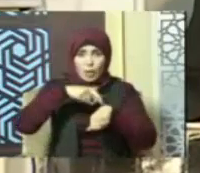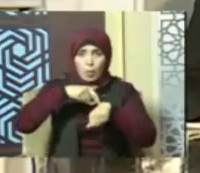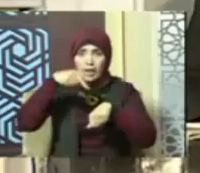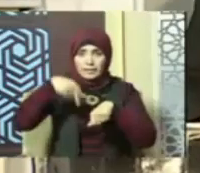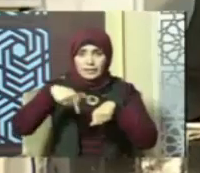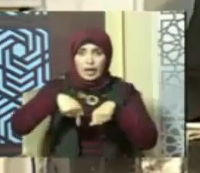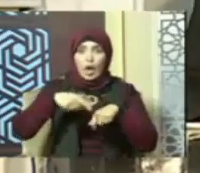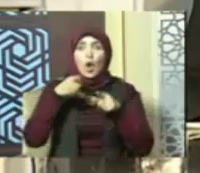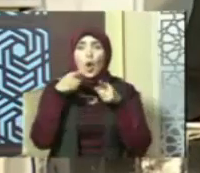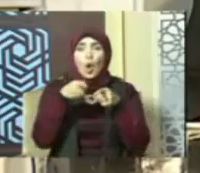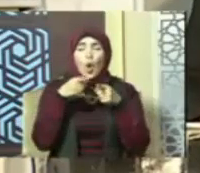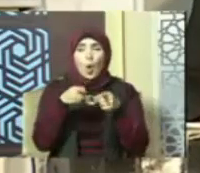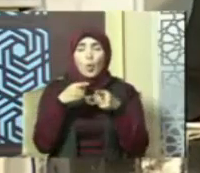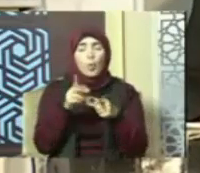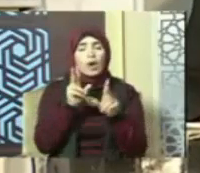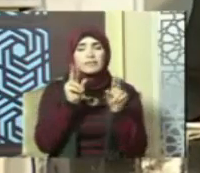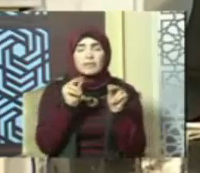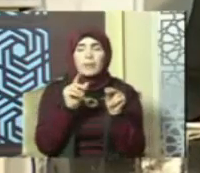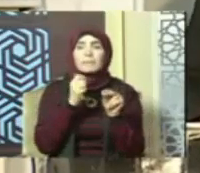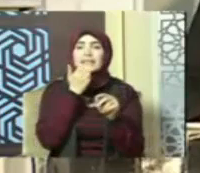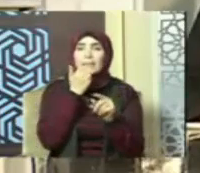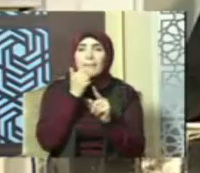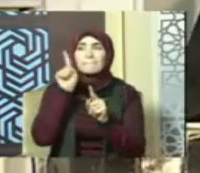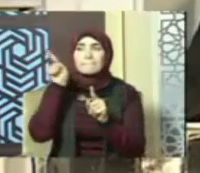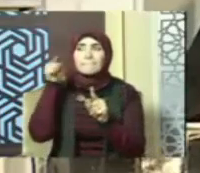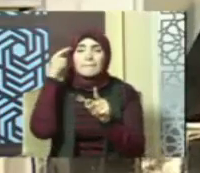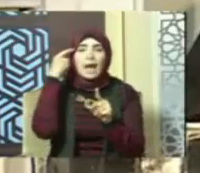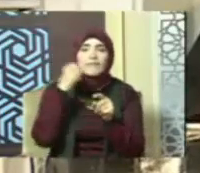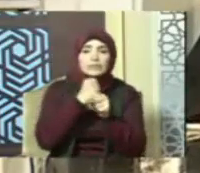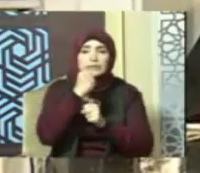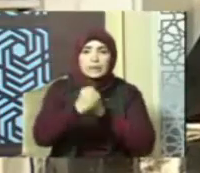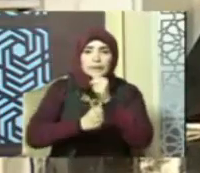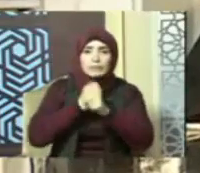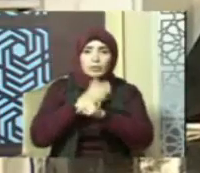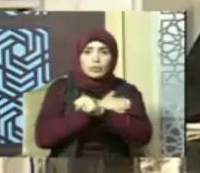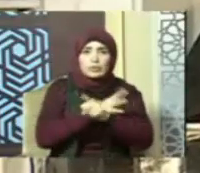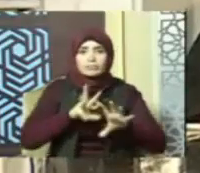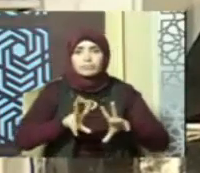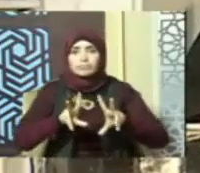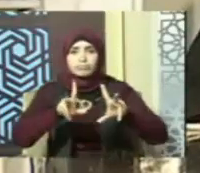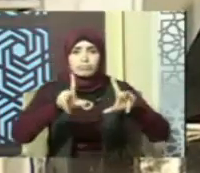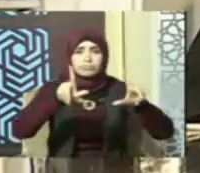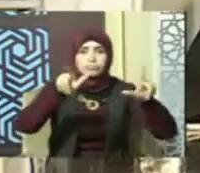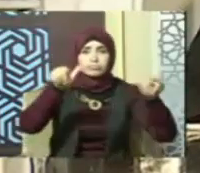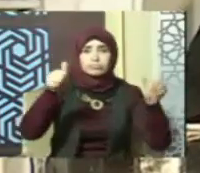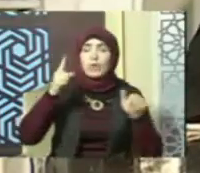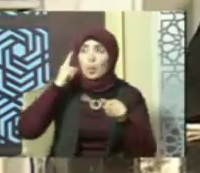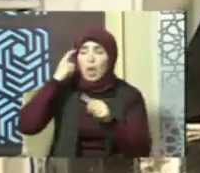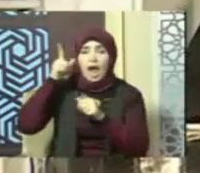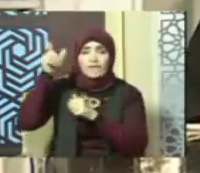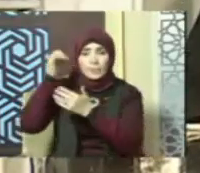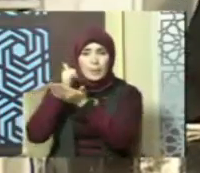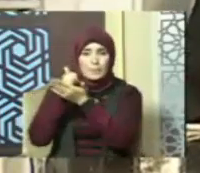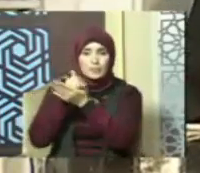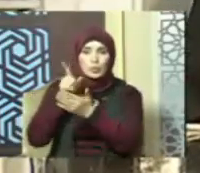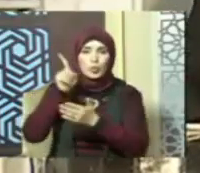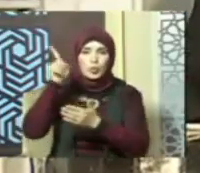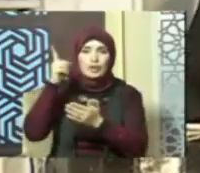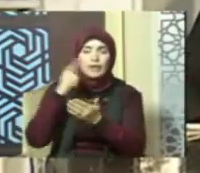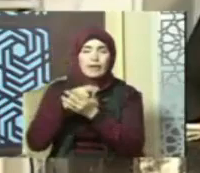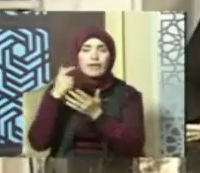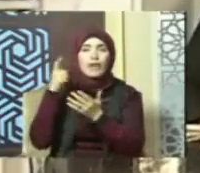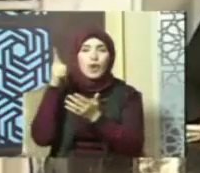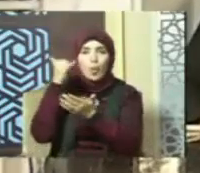الراهن هو عين الأخذ بالأسباب، بل هو التطبيق العملي الواعي الفاهم